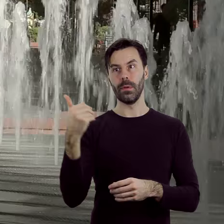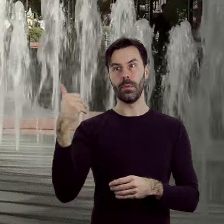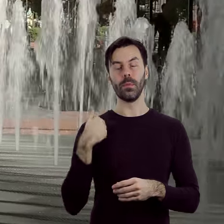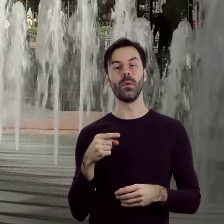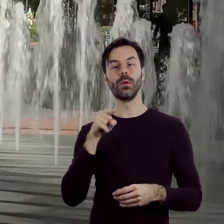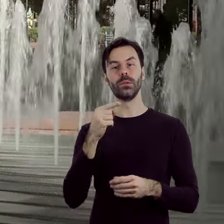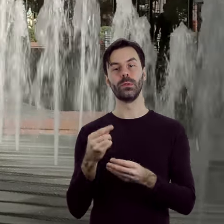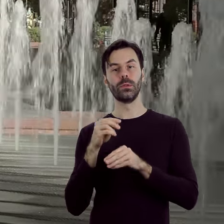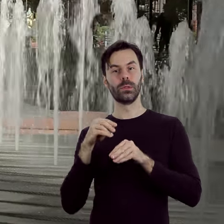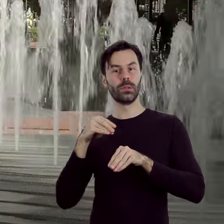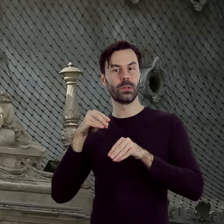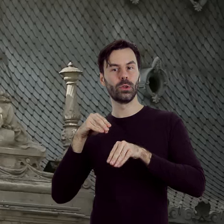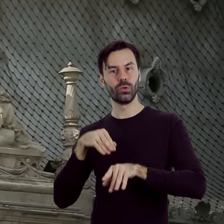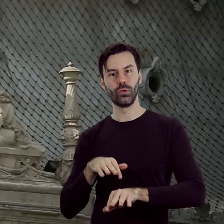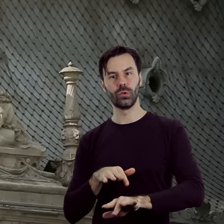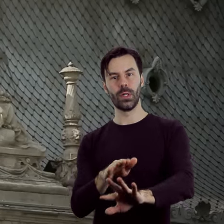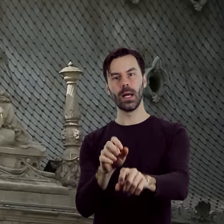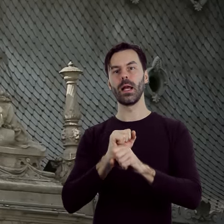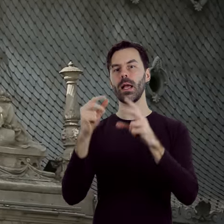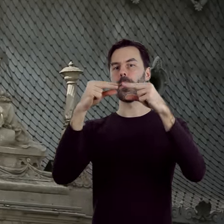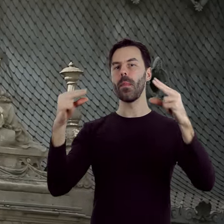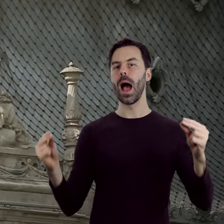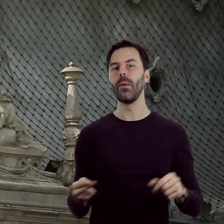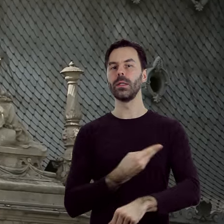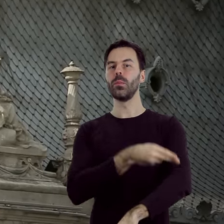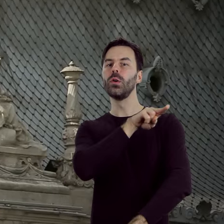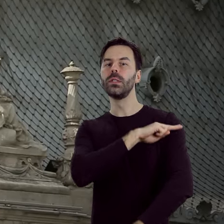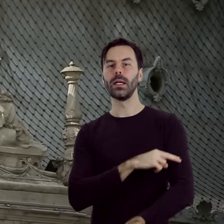ziemią. Obok fabryk stanął piękny Pałac